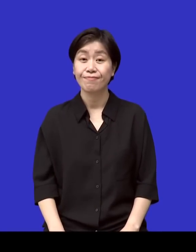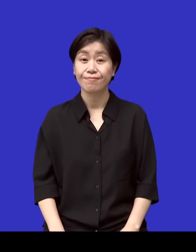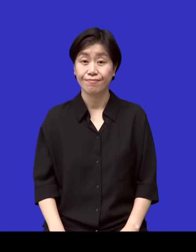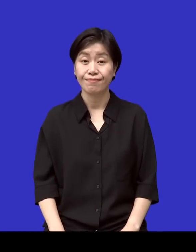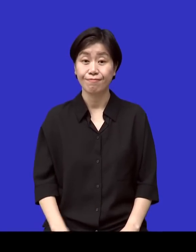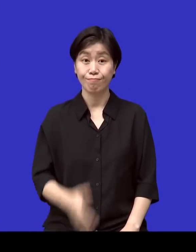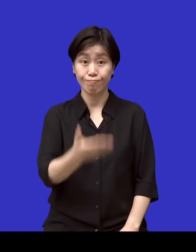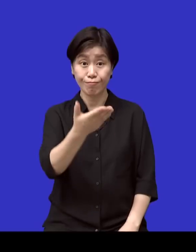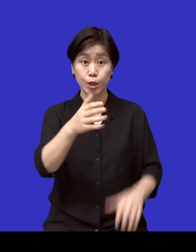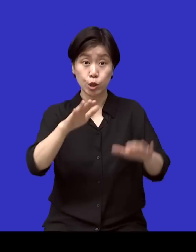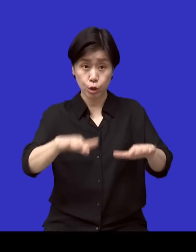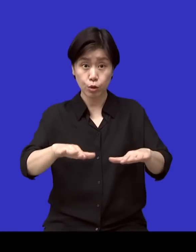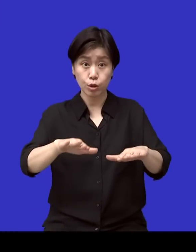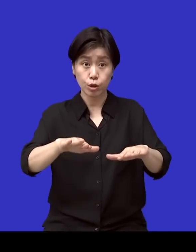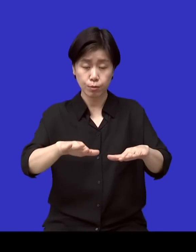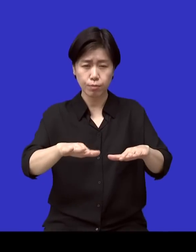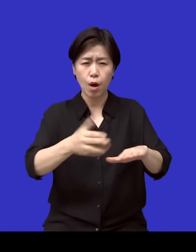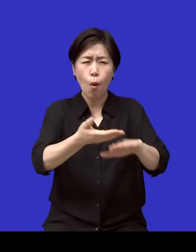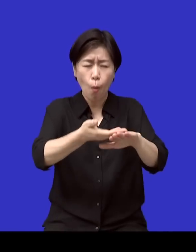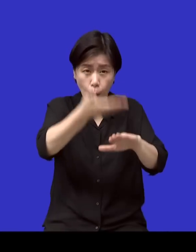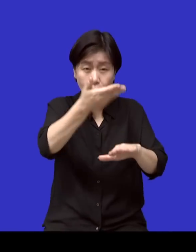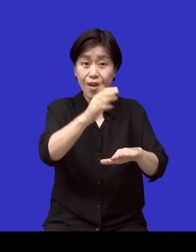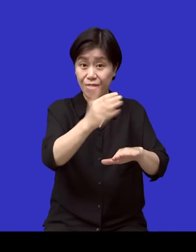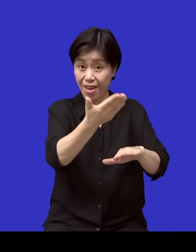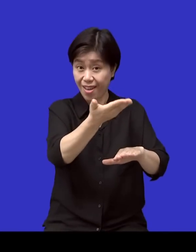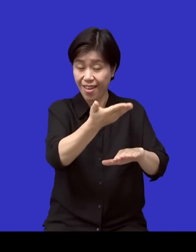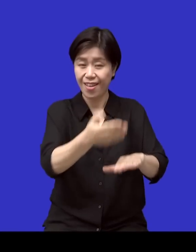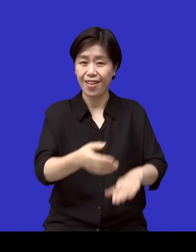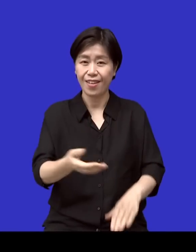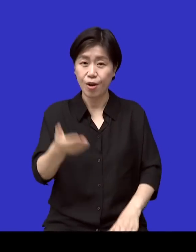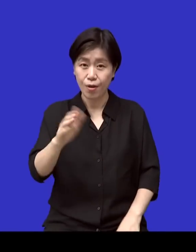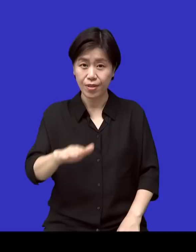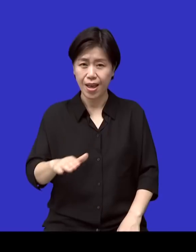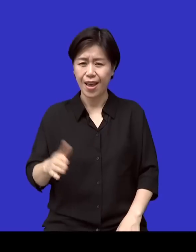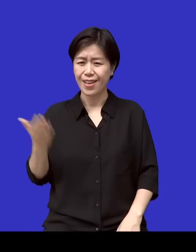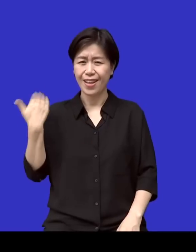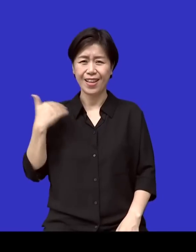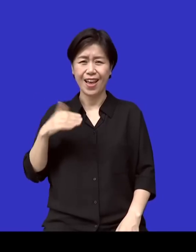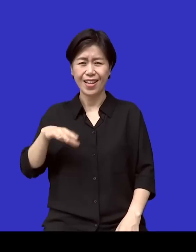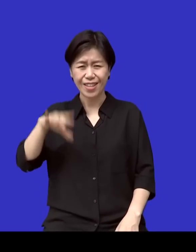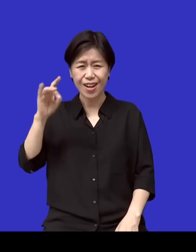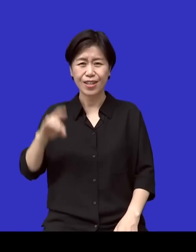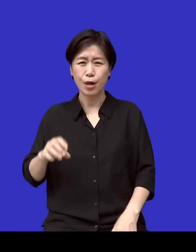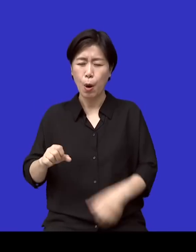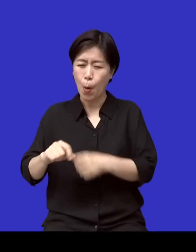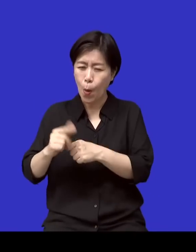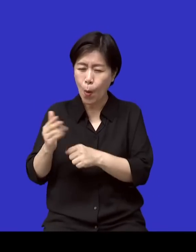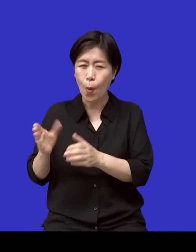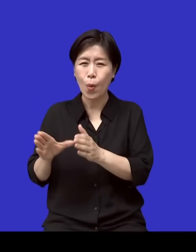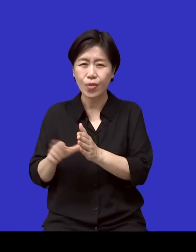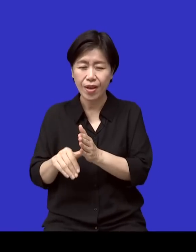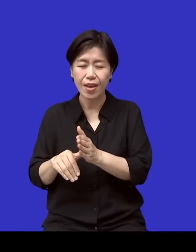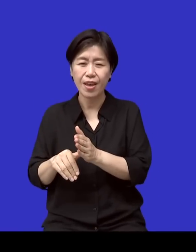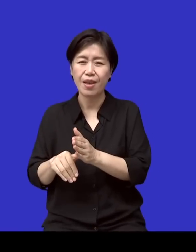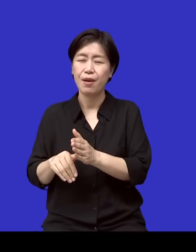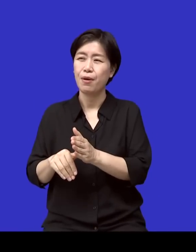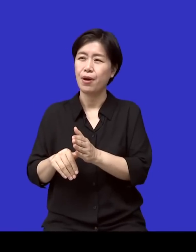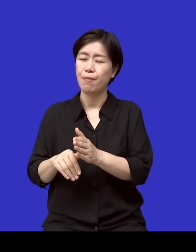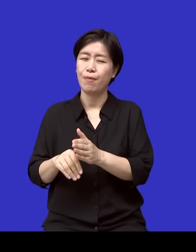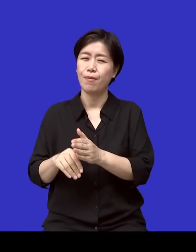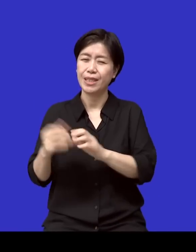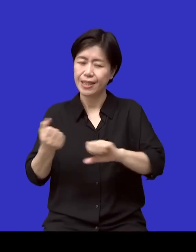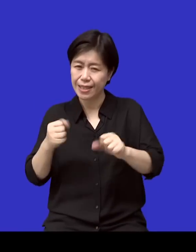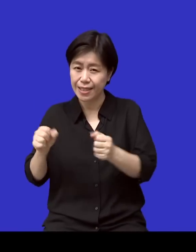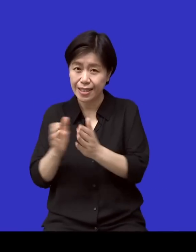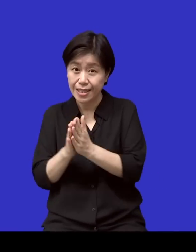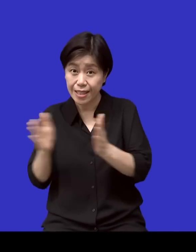말씀하신 왕언니가 됐어요. 네. 막내 고2 학생으로 입촌해서 네. 이제 왕언니가 됐기 때문에 좀 어깨가 좀 무거울 것 같은데 어때요?